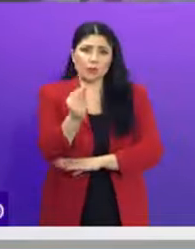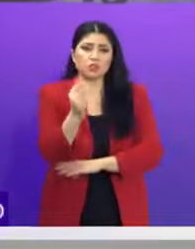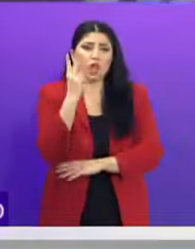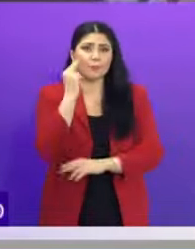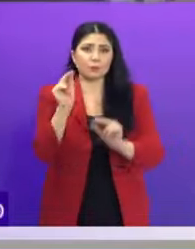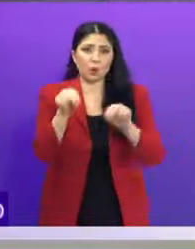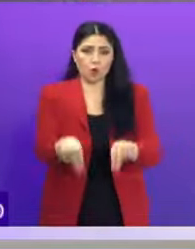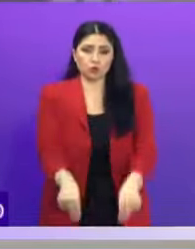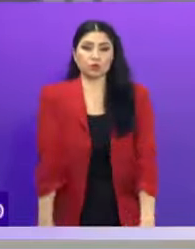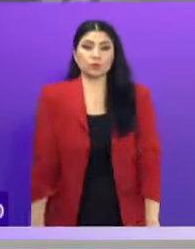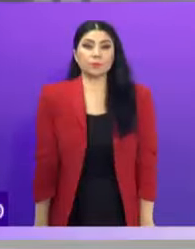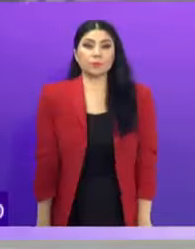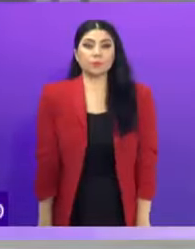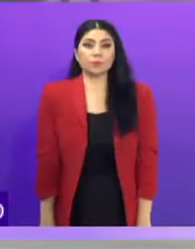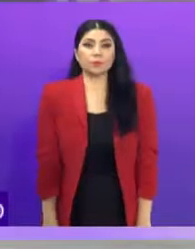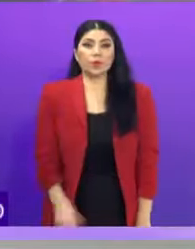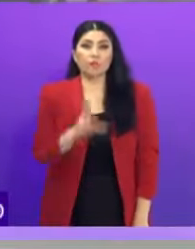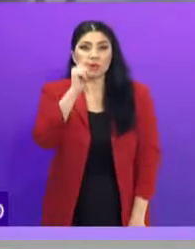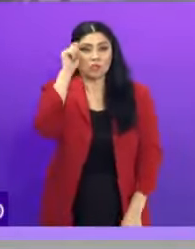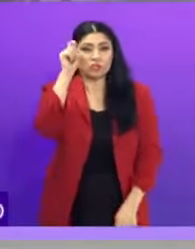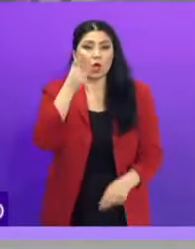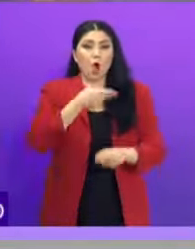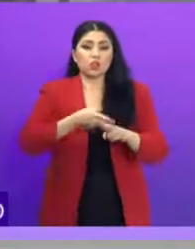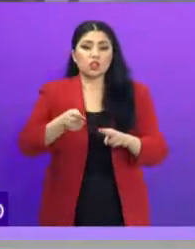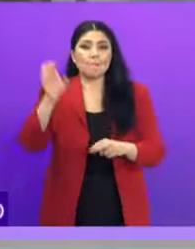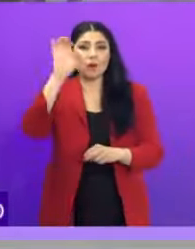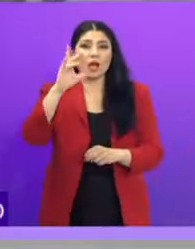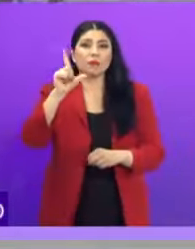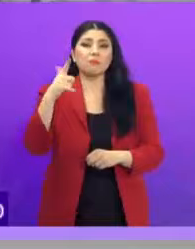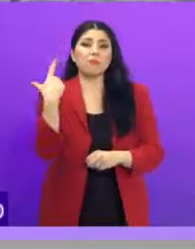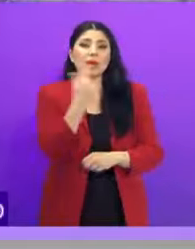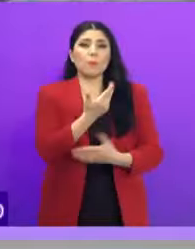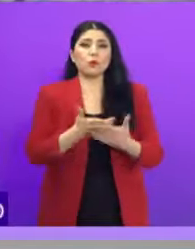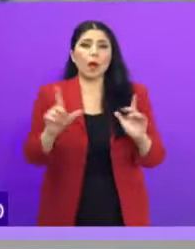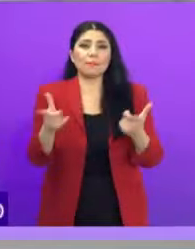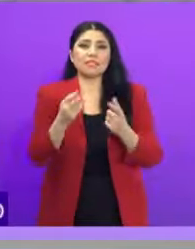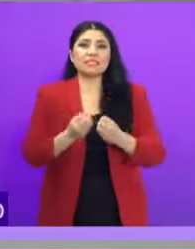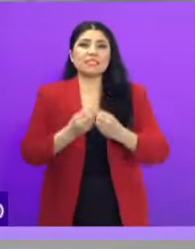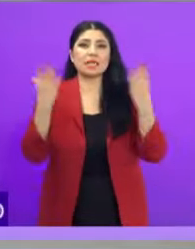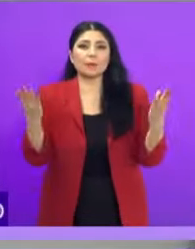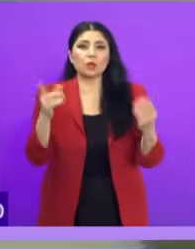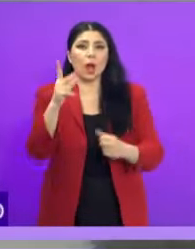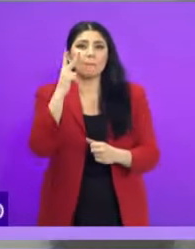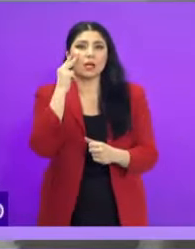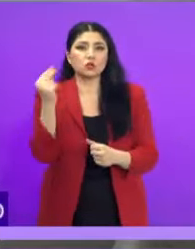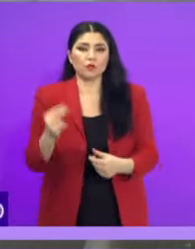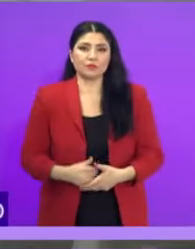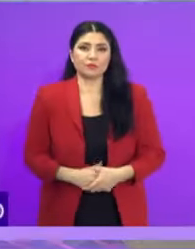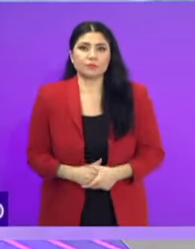Brașov, pentru că vorbim de cetățeni moldoveni care mergeau să petreacă sărbătorile la Brașov.